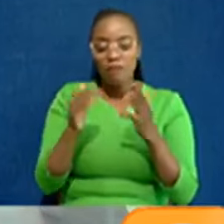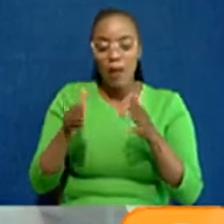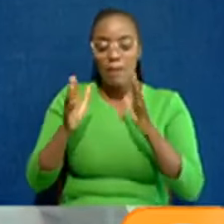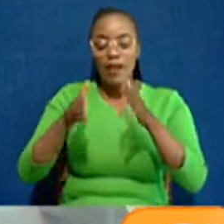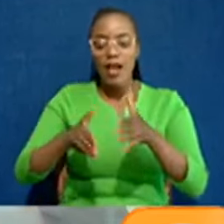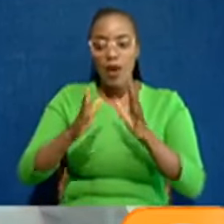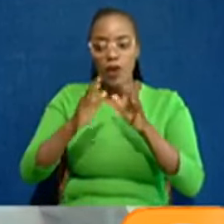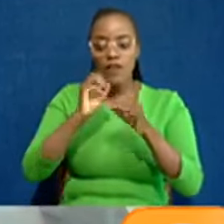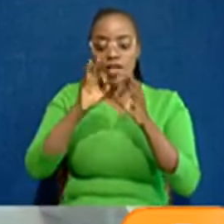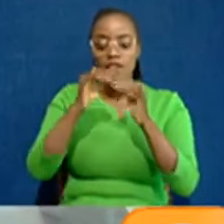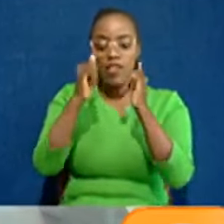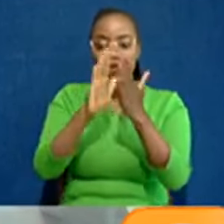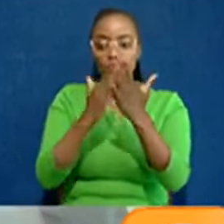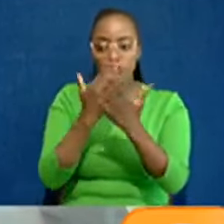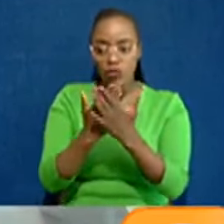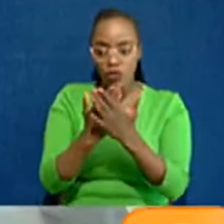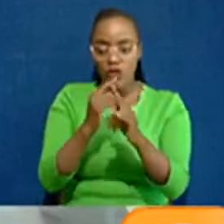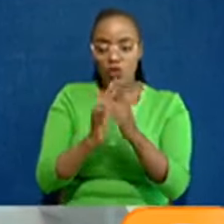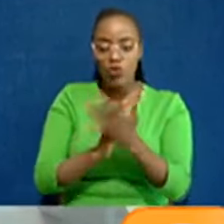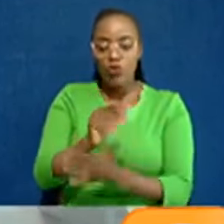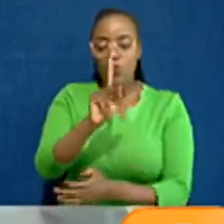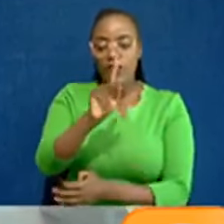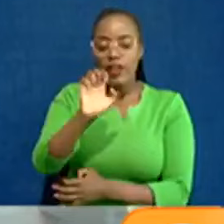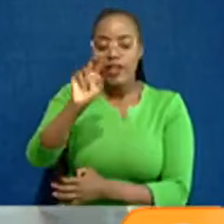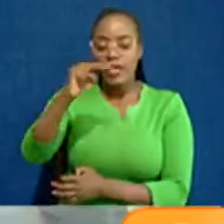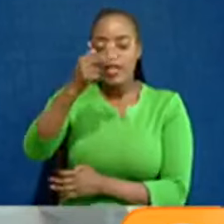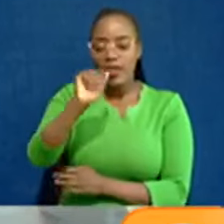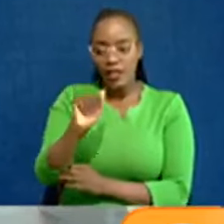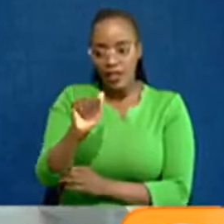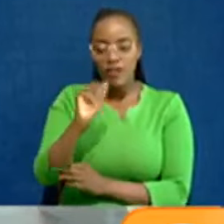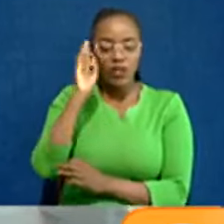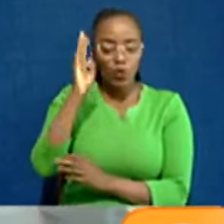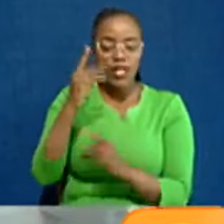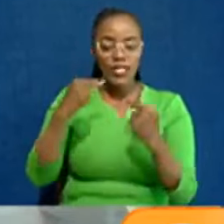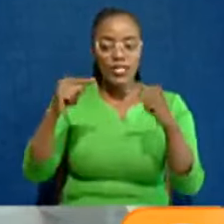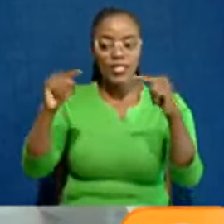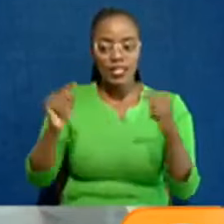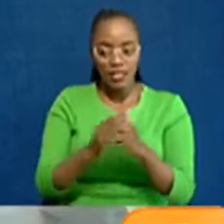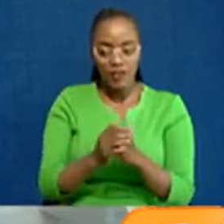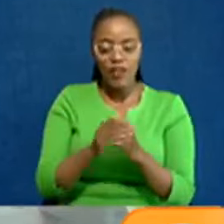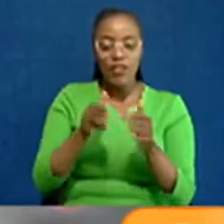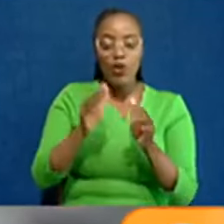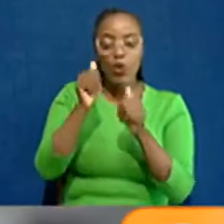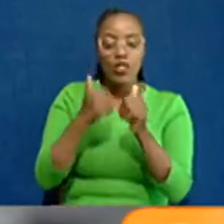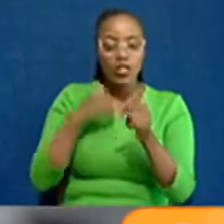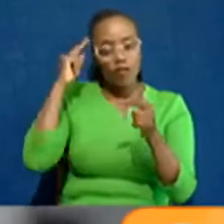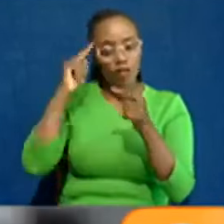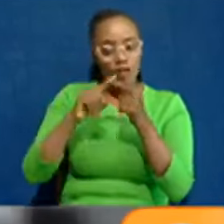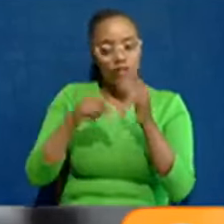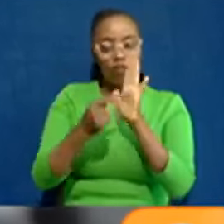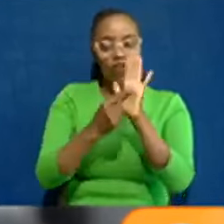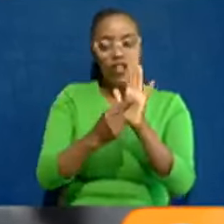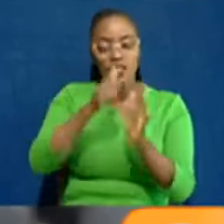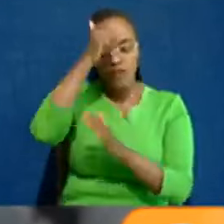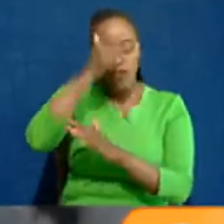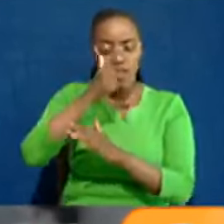nchini endapo mapendekezo mapya ya mamlaka ya barabara kuu nchini KeNHA yatafaulu. Barabara ambazo zimelengwa ni kama ile ya